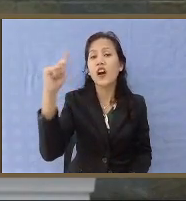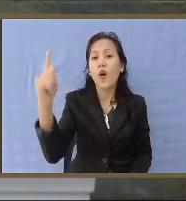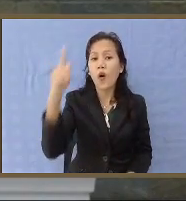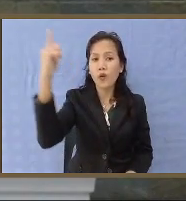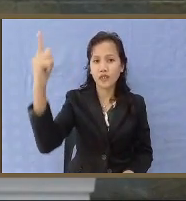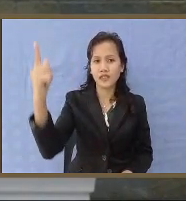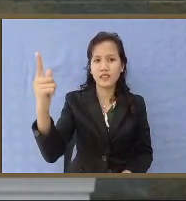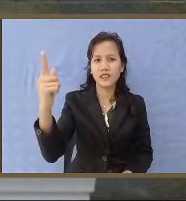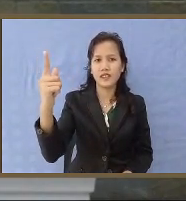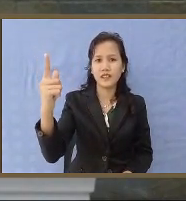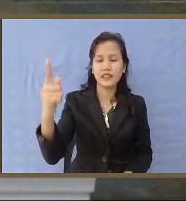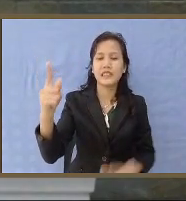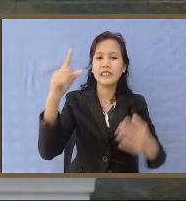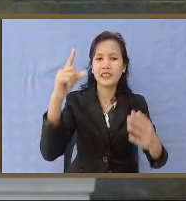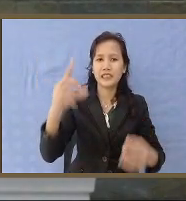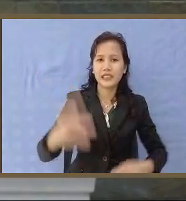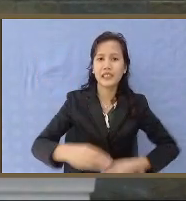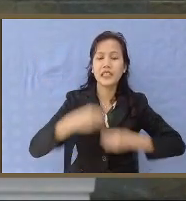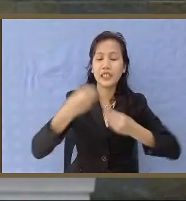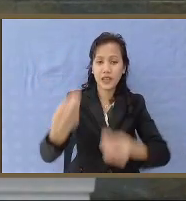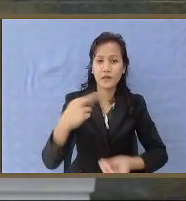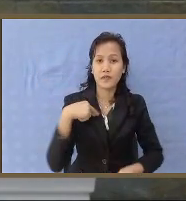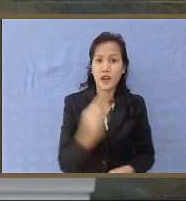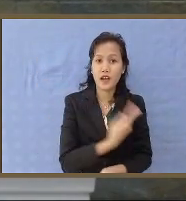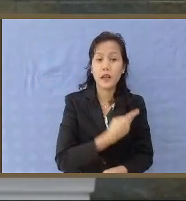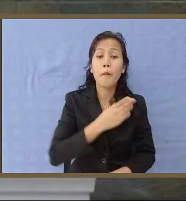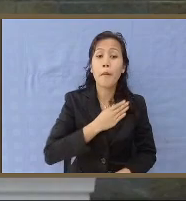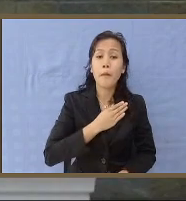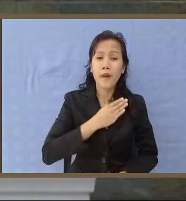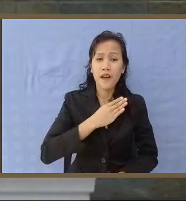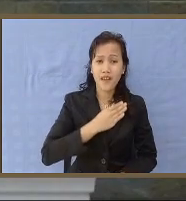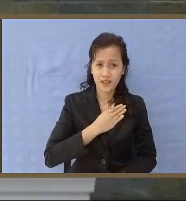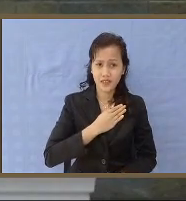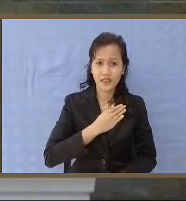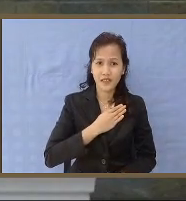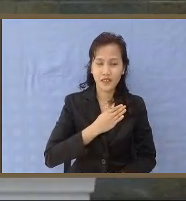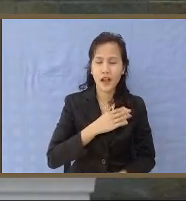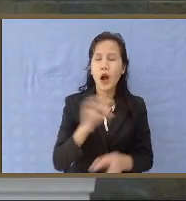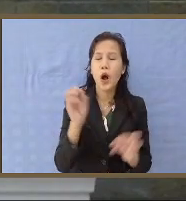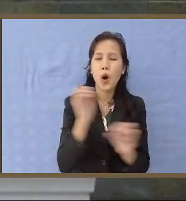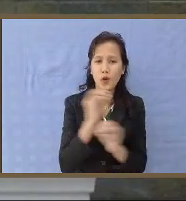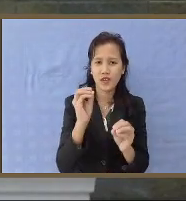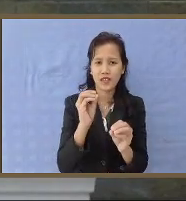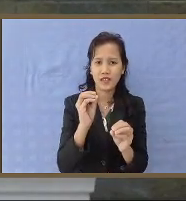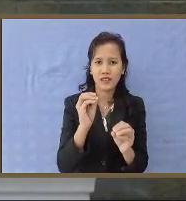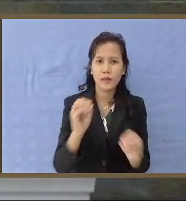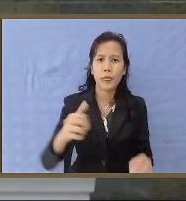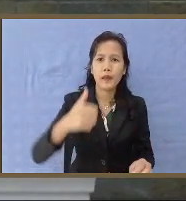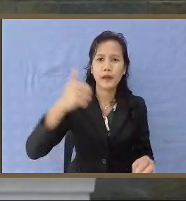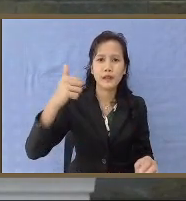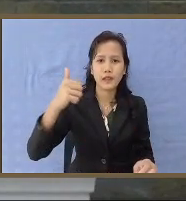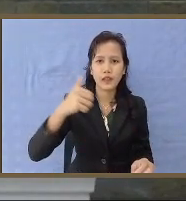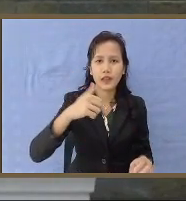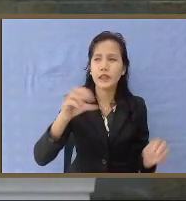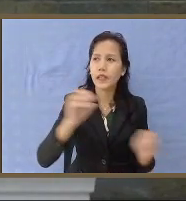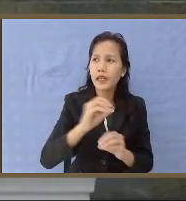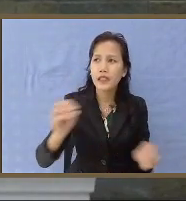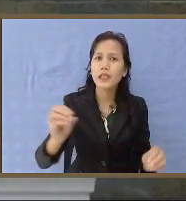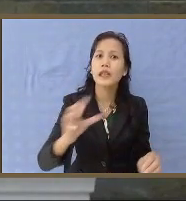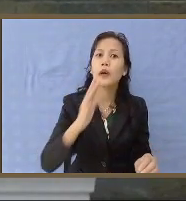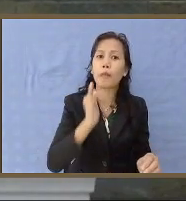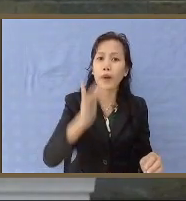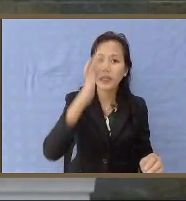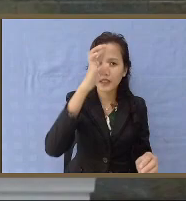breath is no other than God. Amen. The best and